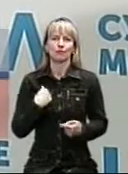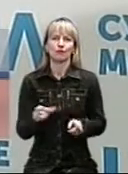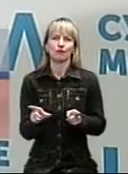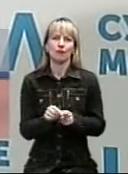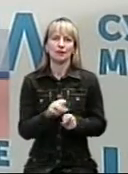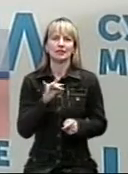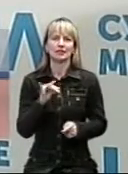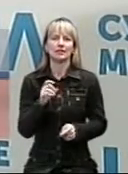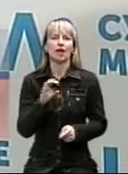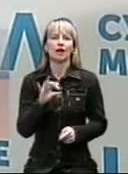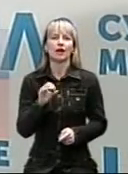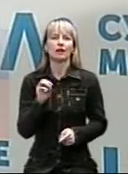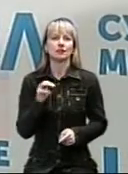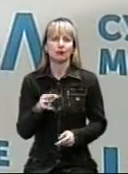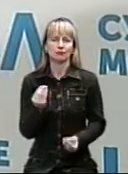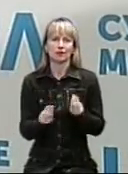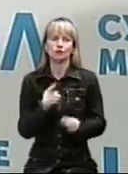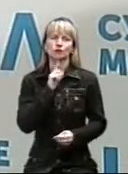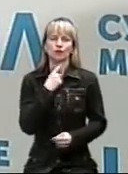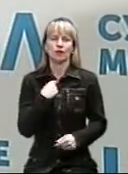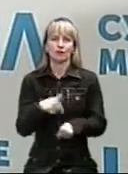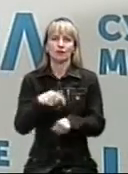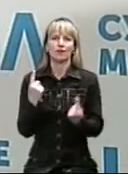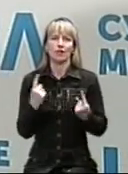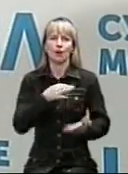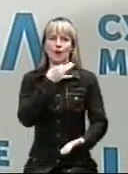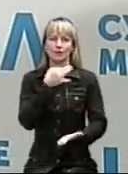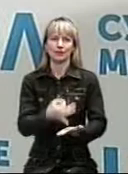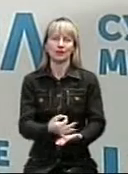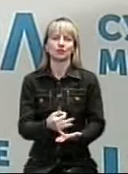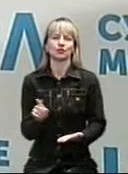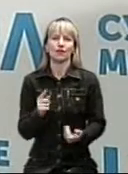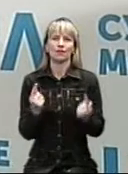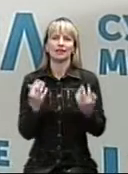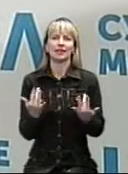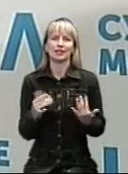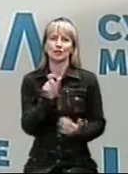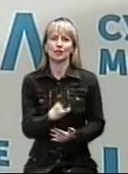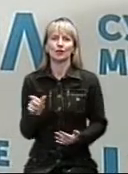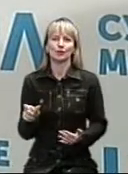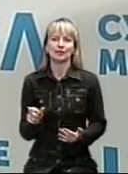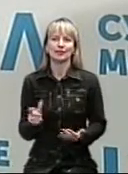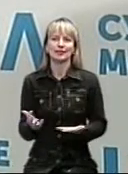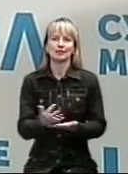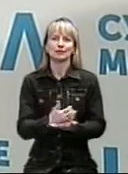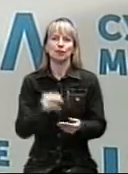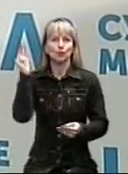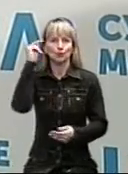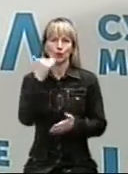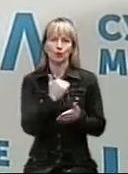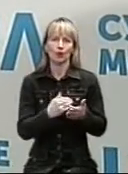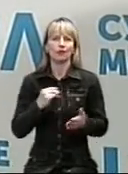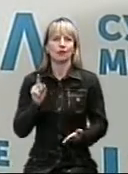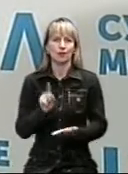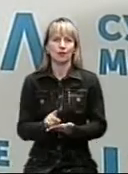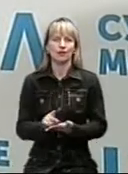грати достатньо складно, тому що я відчуваю дуже велику відповідальність, що величезна кількість людей збирається вчить програму, і я